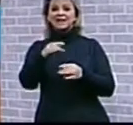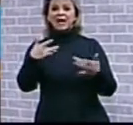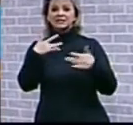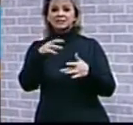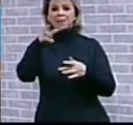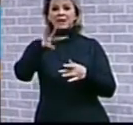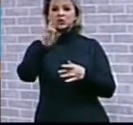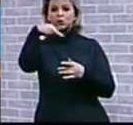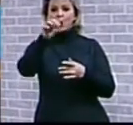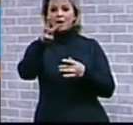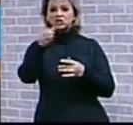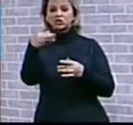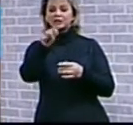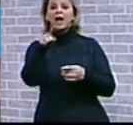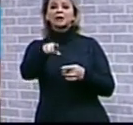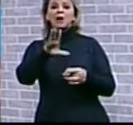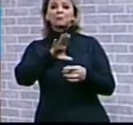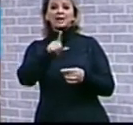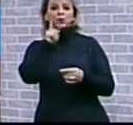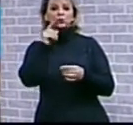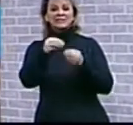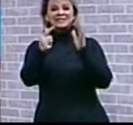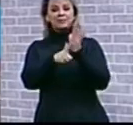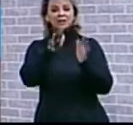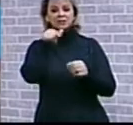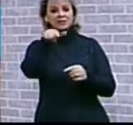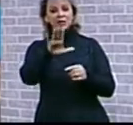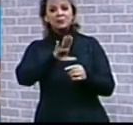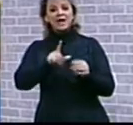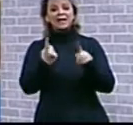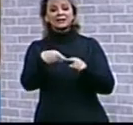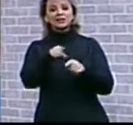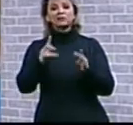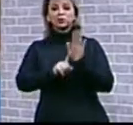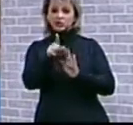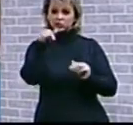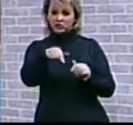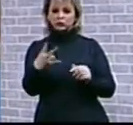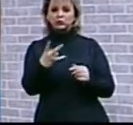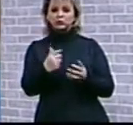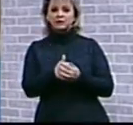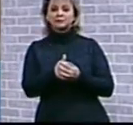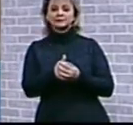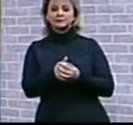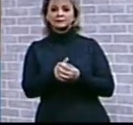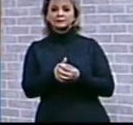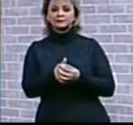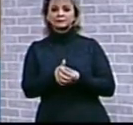Марина Домашенко. Она была юная, ей было 17 лет. И вот от этого и нужно плясать.